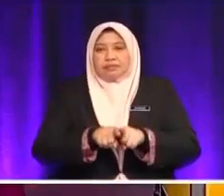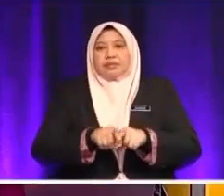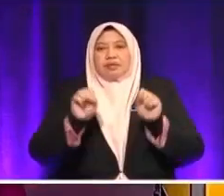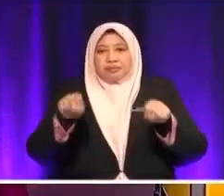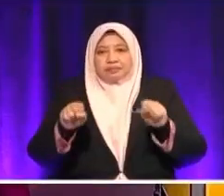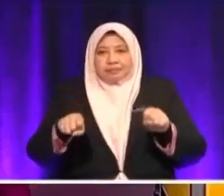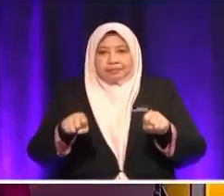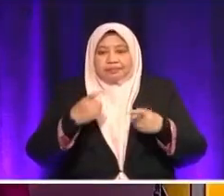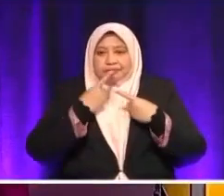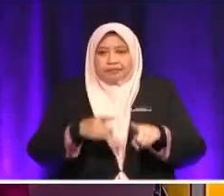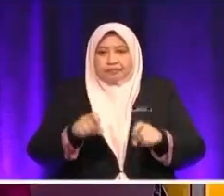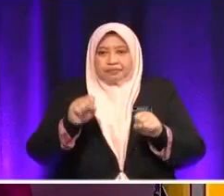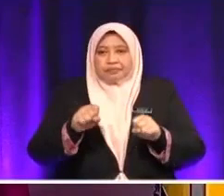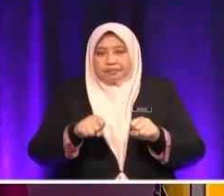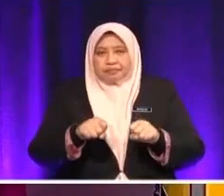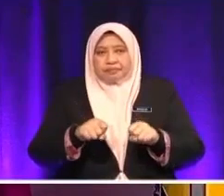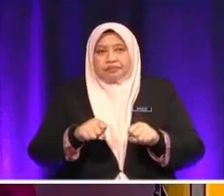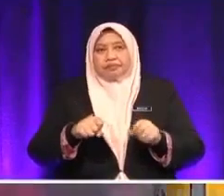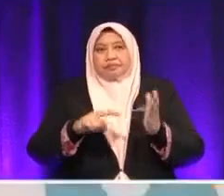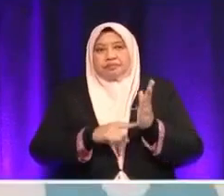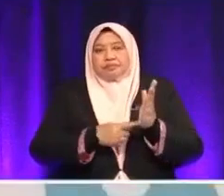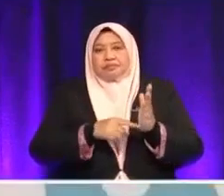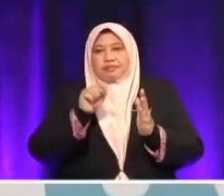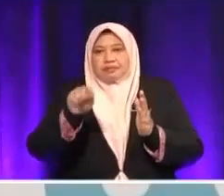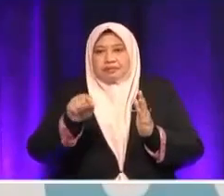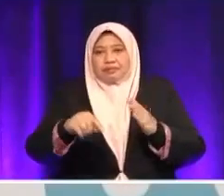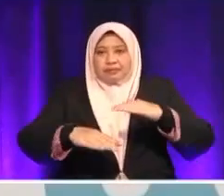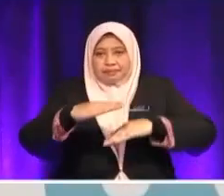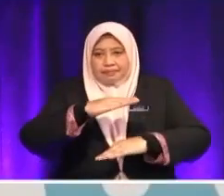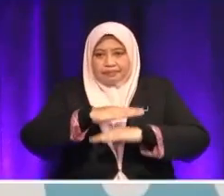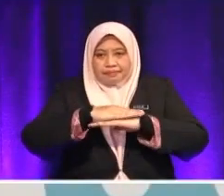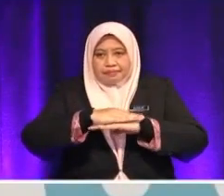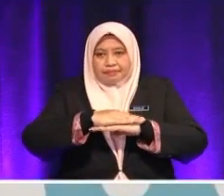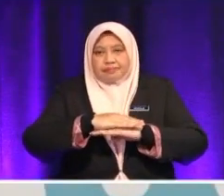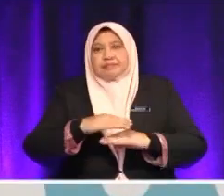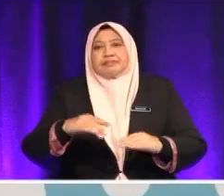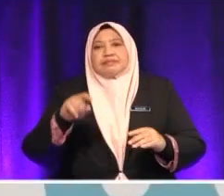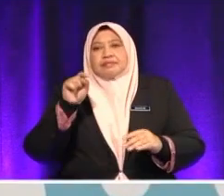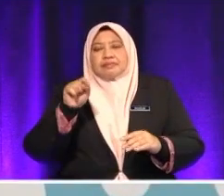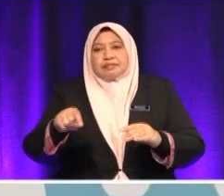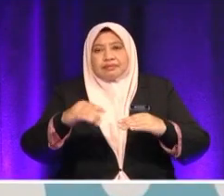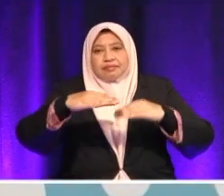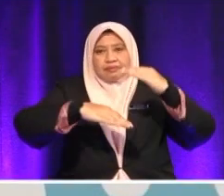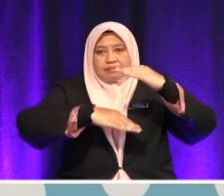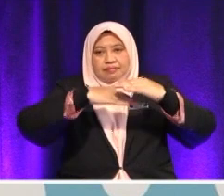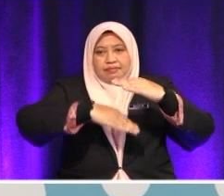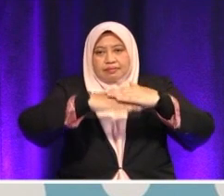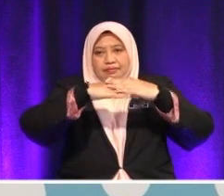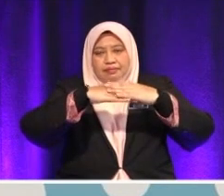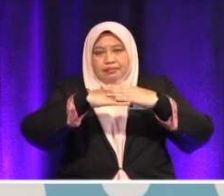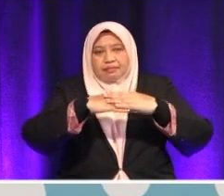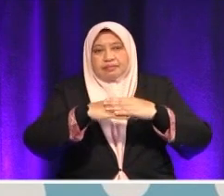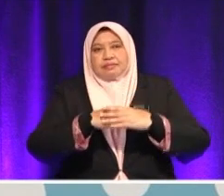ini adalah titik minimum kita tanda kemudian kita tanda titik maksimal Oke kita tanda seperti itu